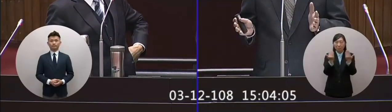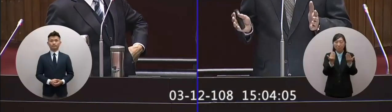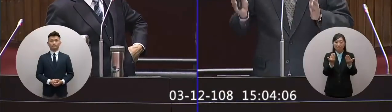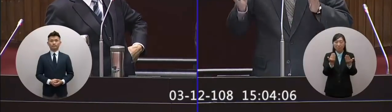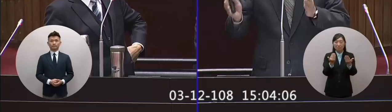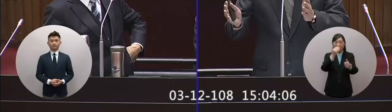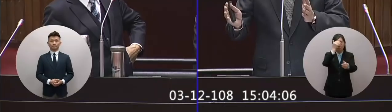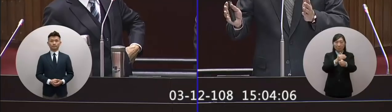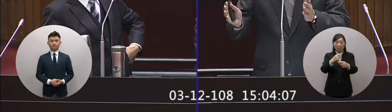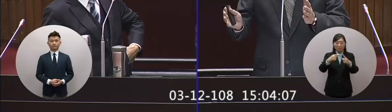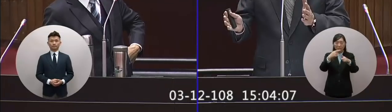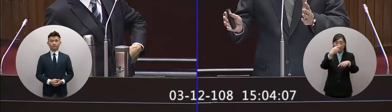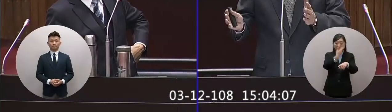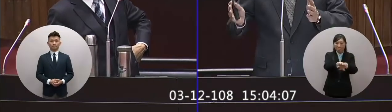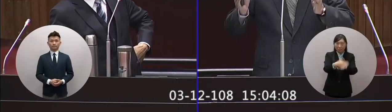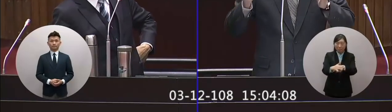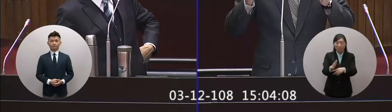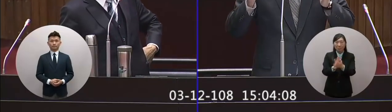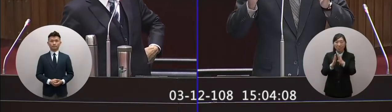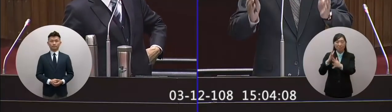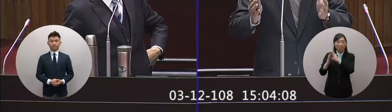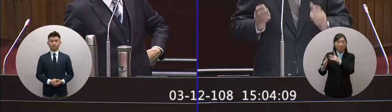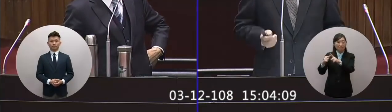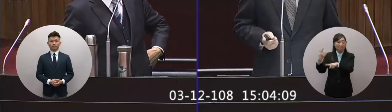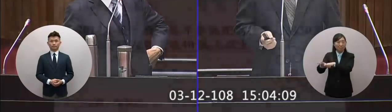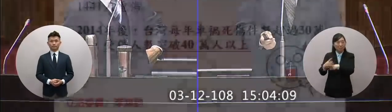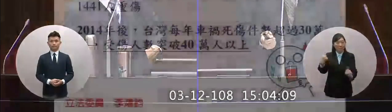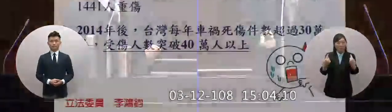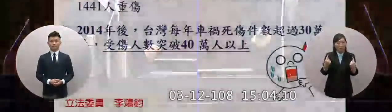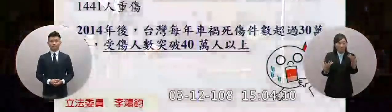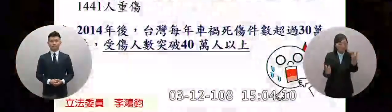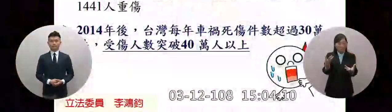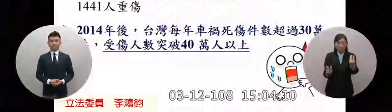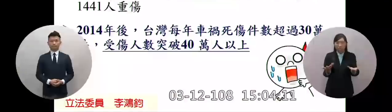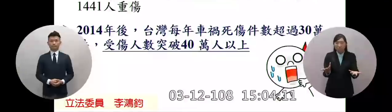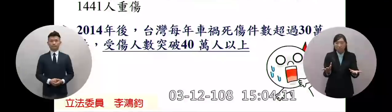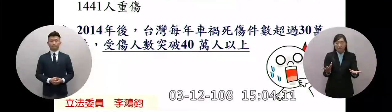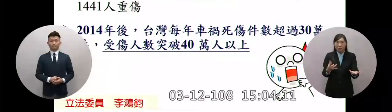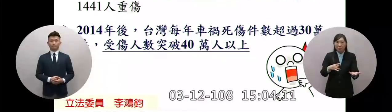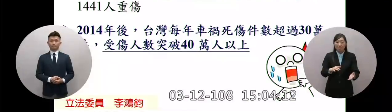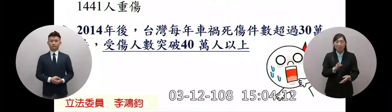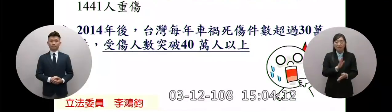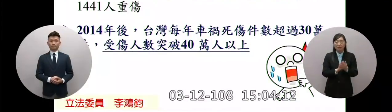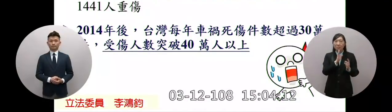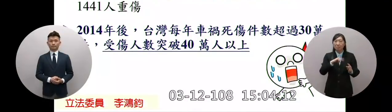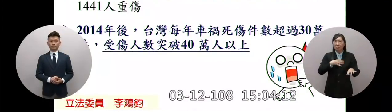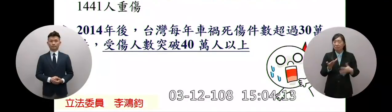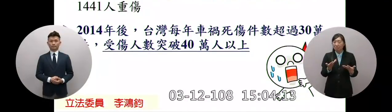亡，是战争比较人会比较多，还是天灾比较多？我们可以简单来看哦，